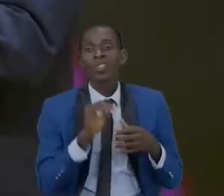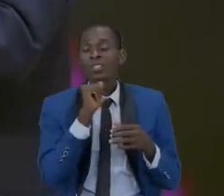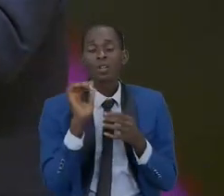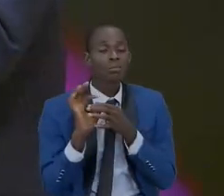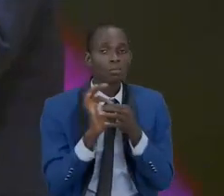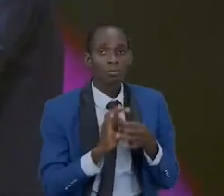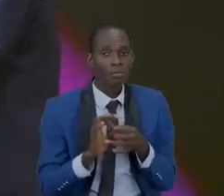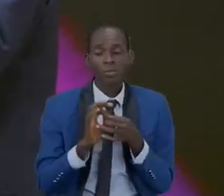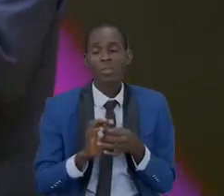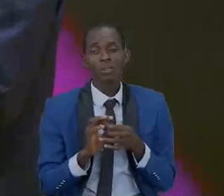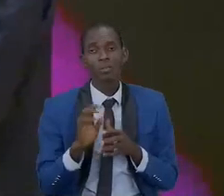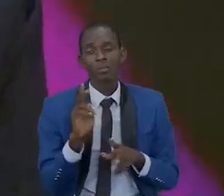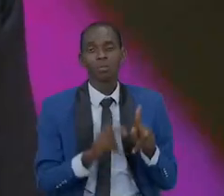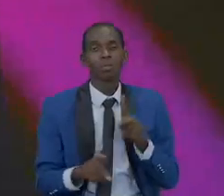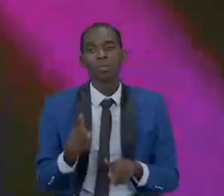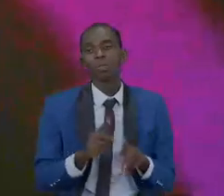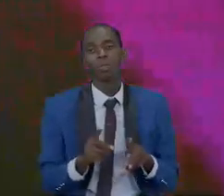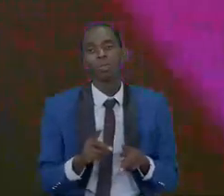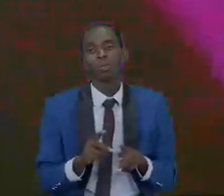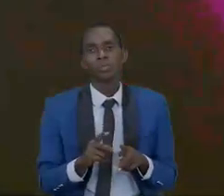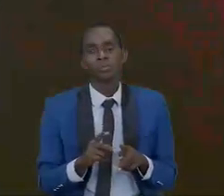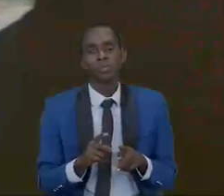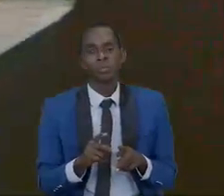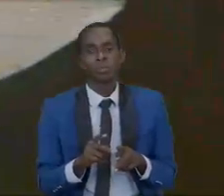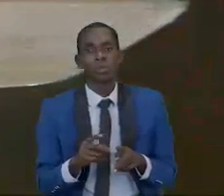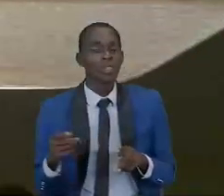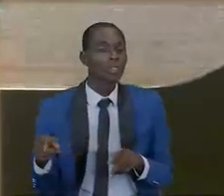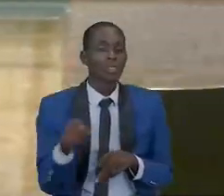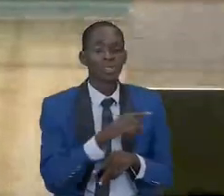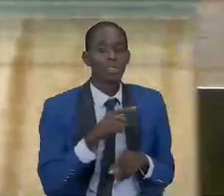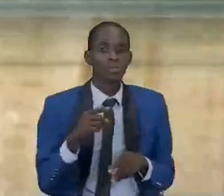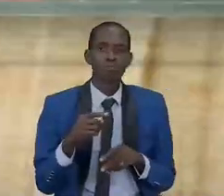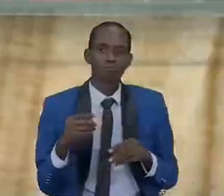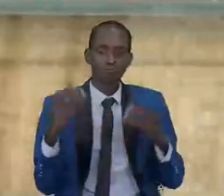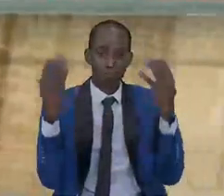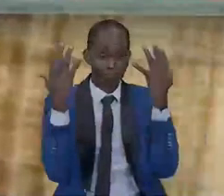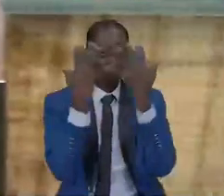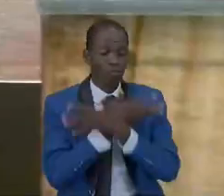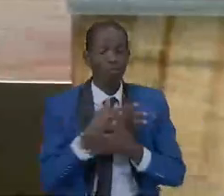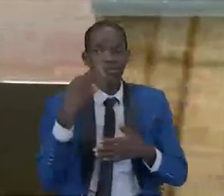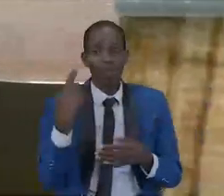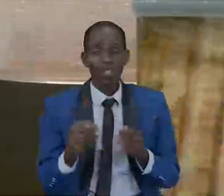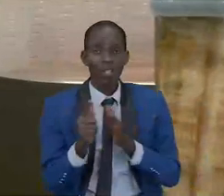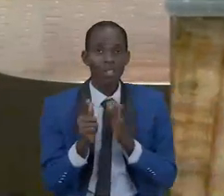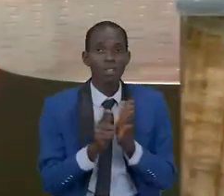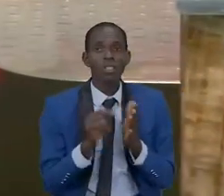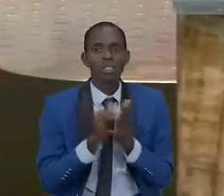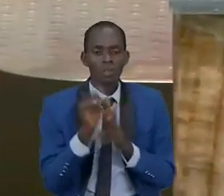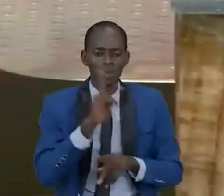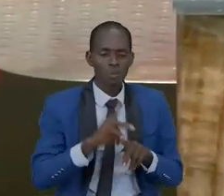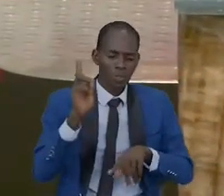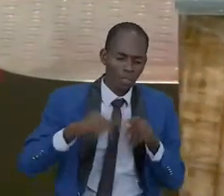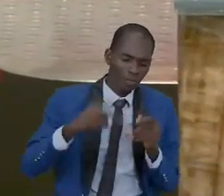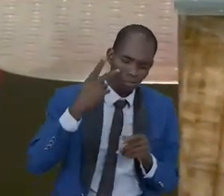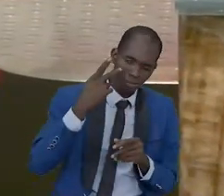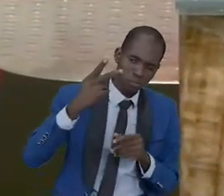anarqueurs des escrocs incohérents des escrocs incohérents qui dissimulent qui cachent son amour il cache